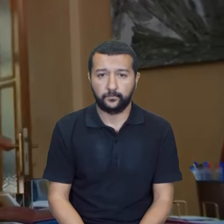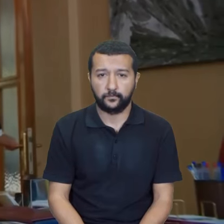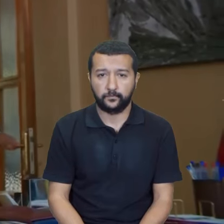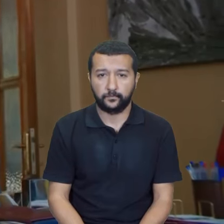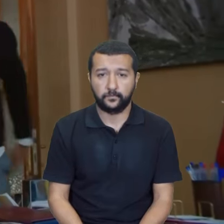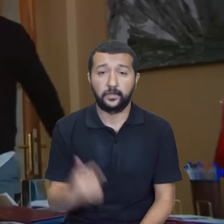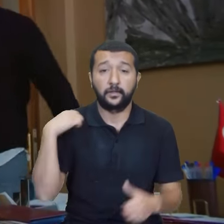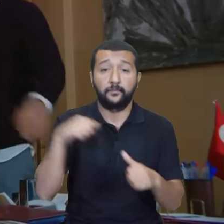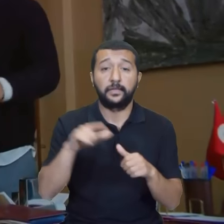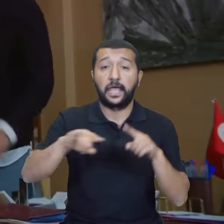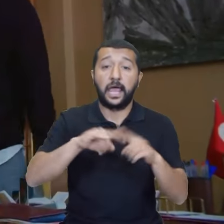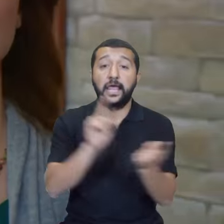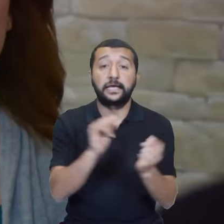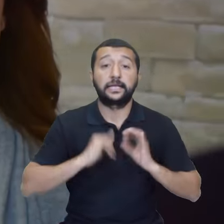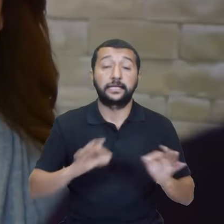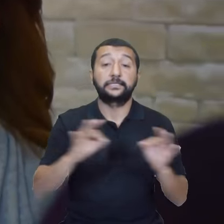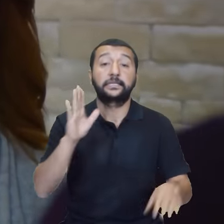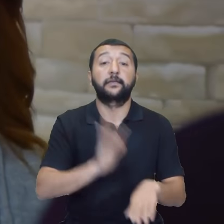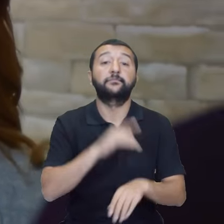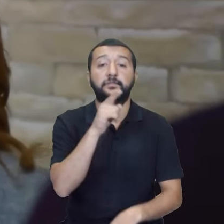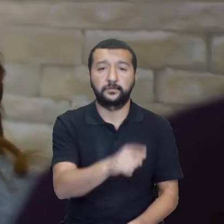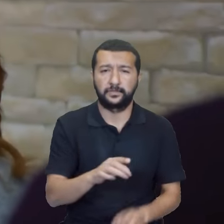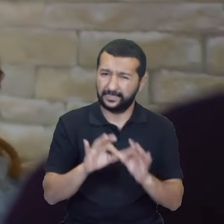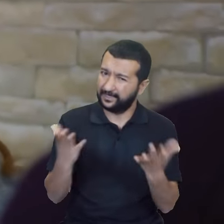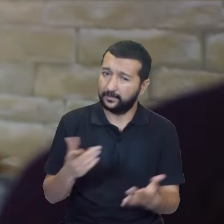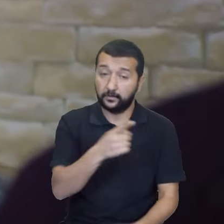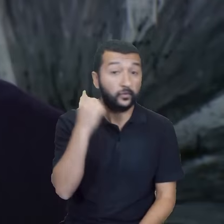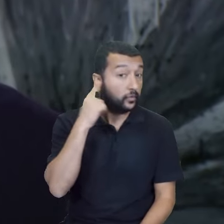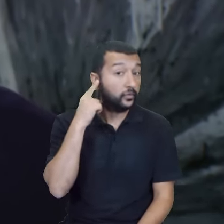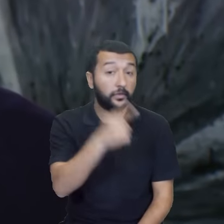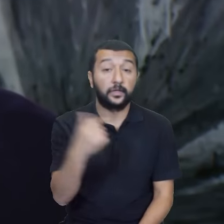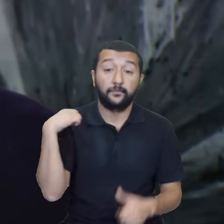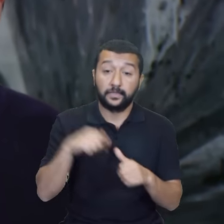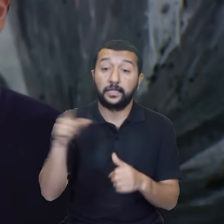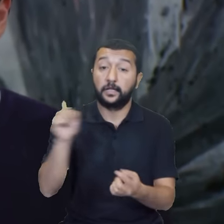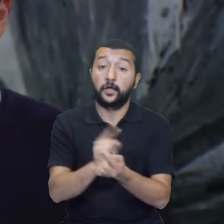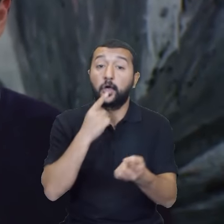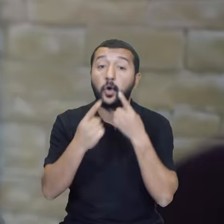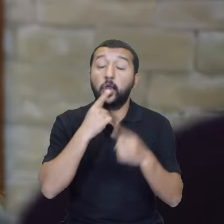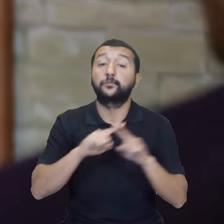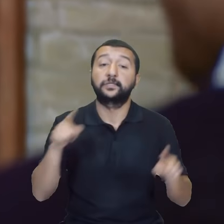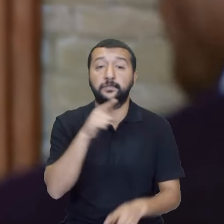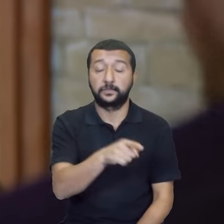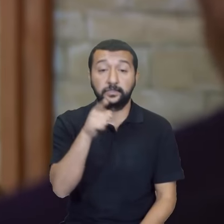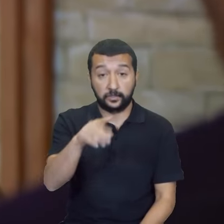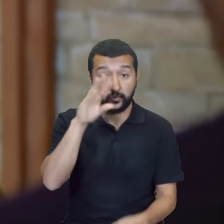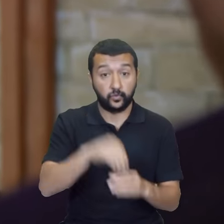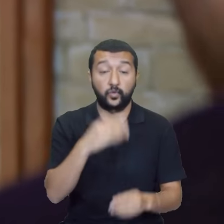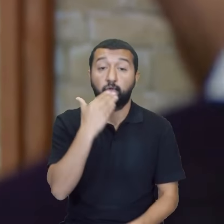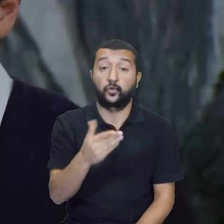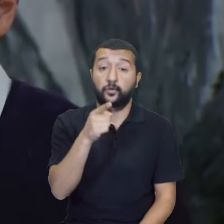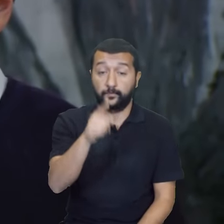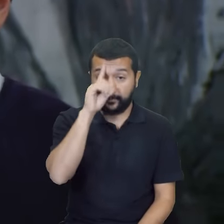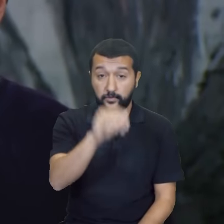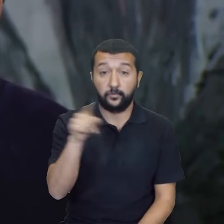Rar gibi girdi. Bir daha Hale'yi rahatsız etmeyeceksin. Ne? Duydun. Bir daha onunla konuşmayacaksın. Sana son kez söylüyorum